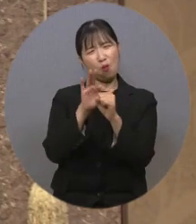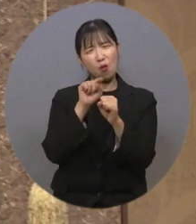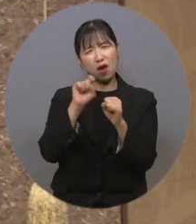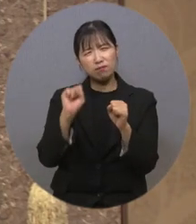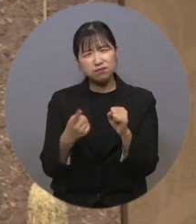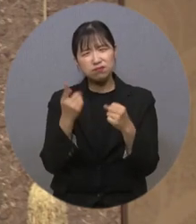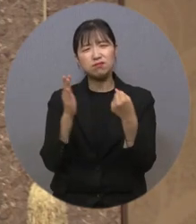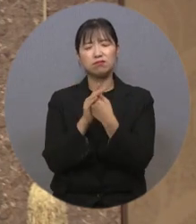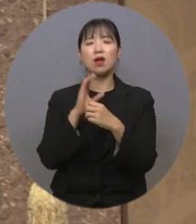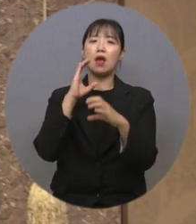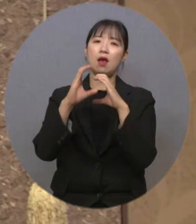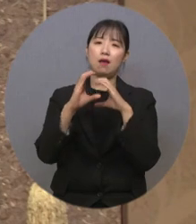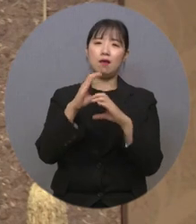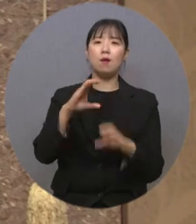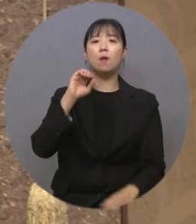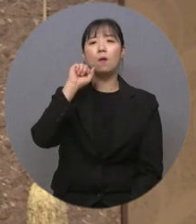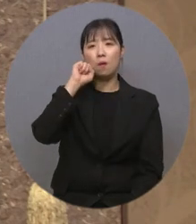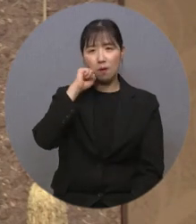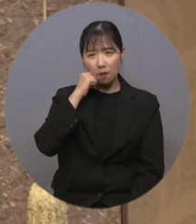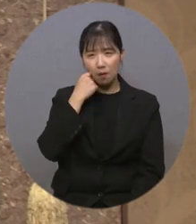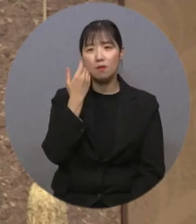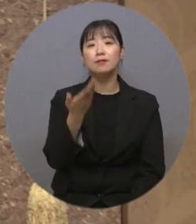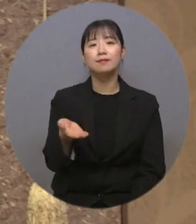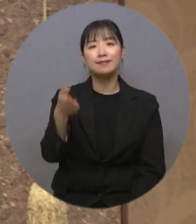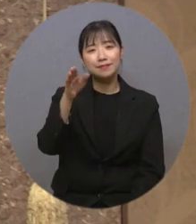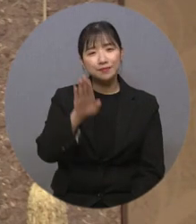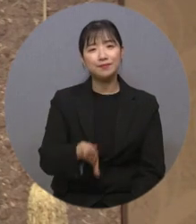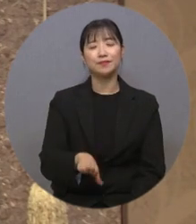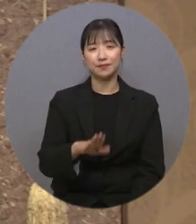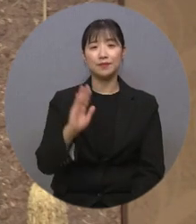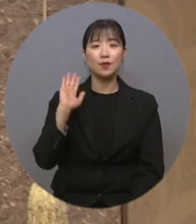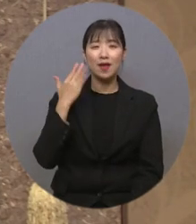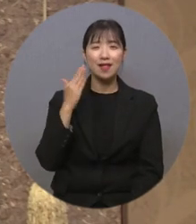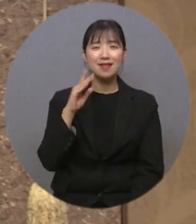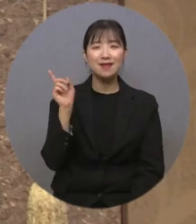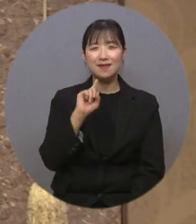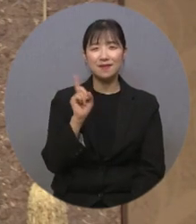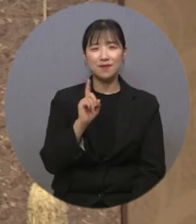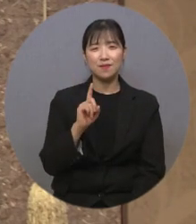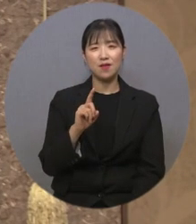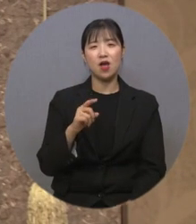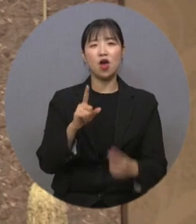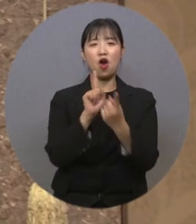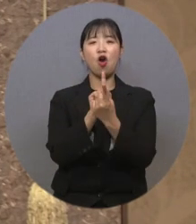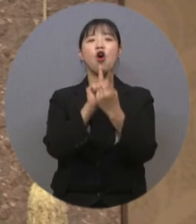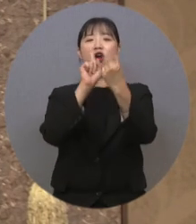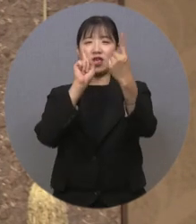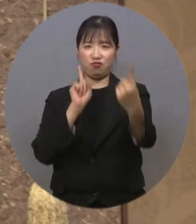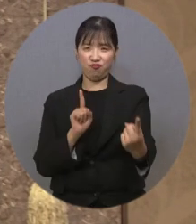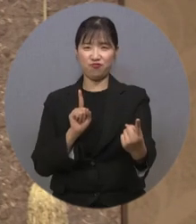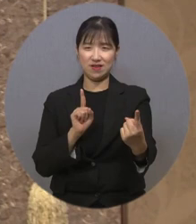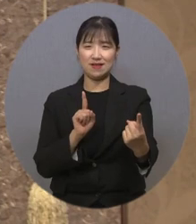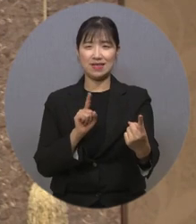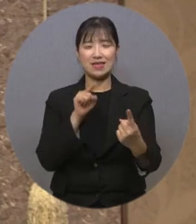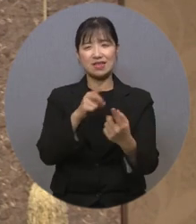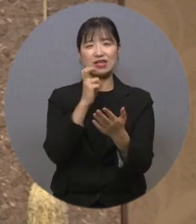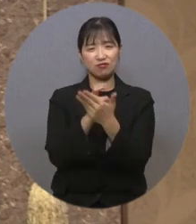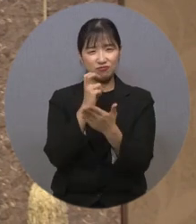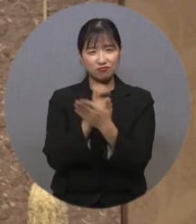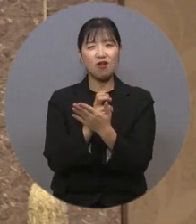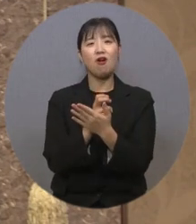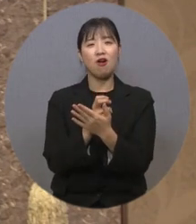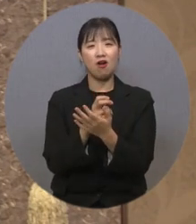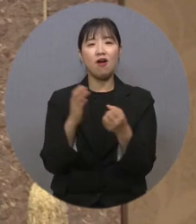굉장히 소통하기 어렵습니다. 네. 하지만은 저희들 요즘 말하는 거리두기의 그 일정한 그 규정에